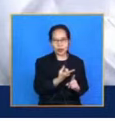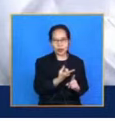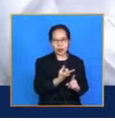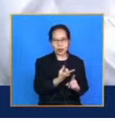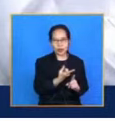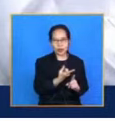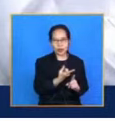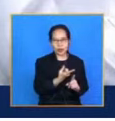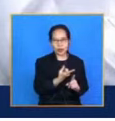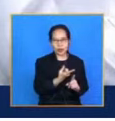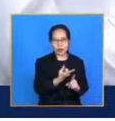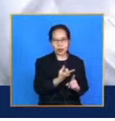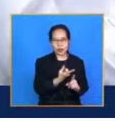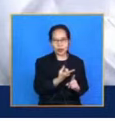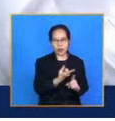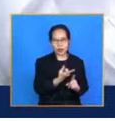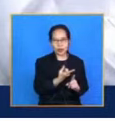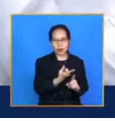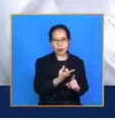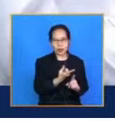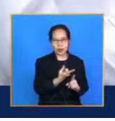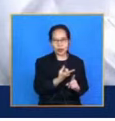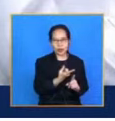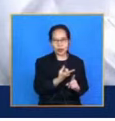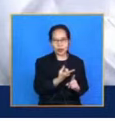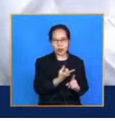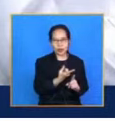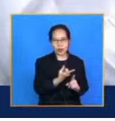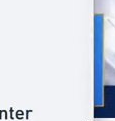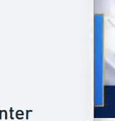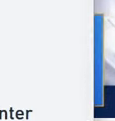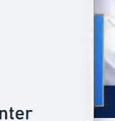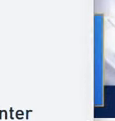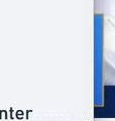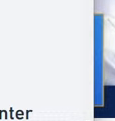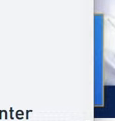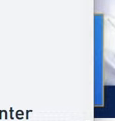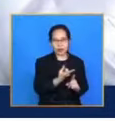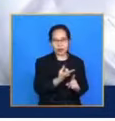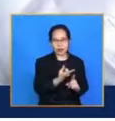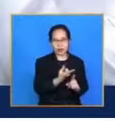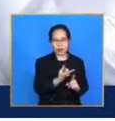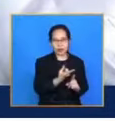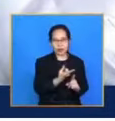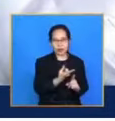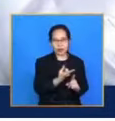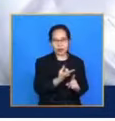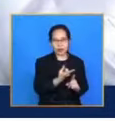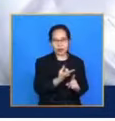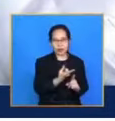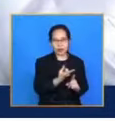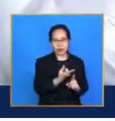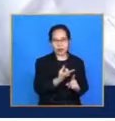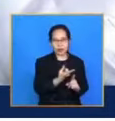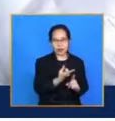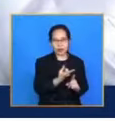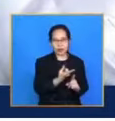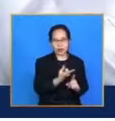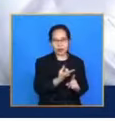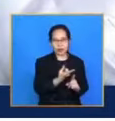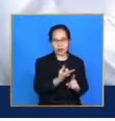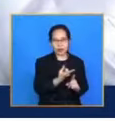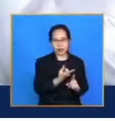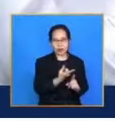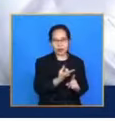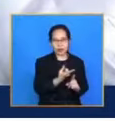naman. Inoobliga na nila mag face to face. Nako, dagdag pahirap na. Puntahan mo ang awit. KNP